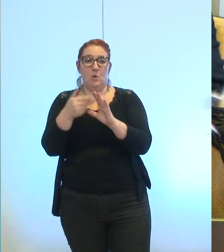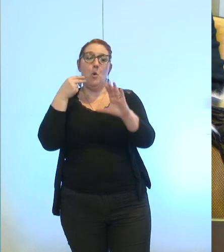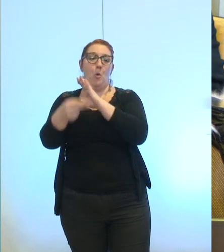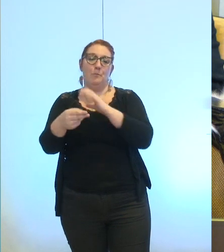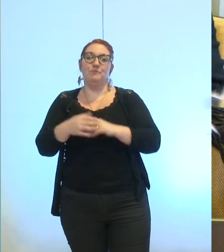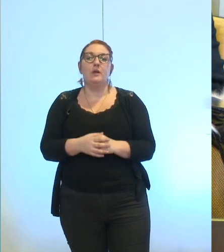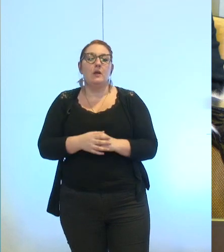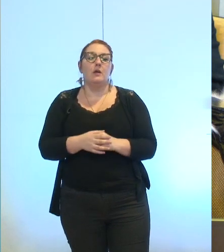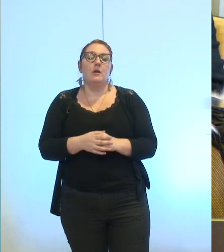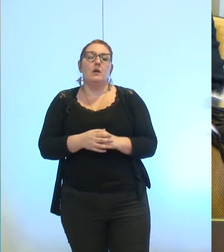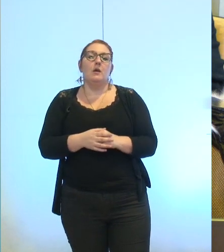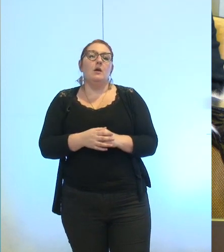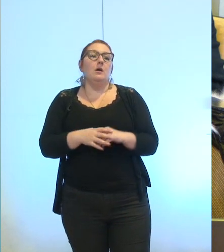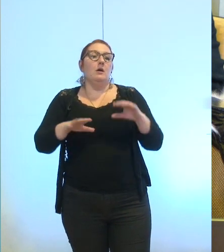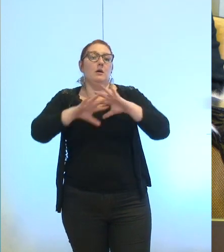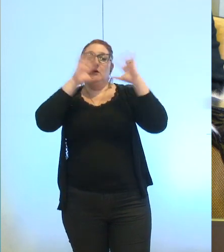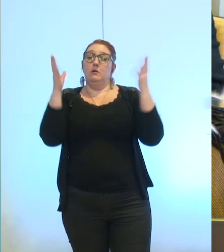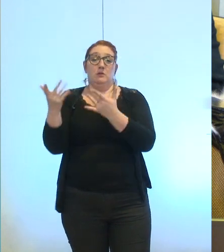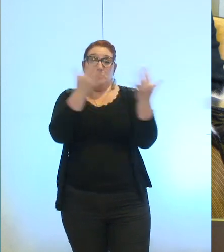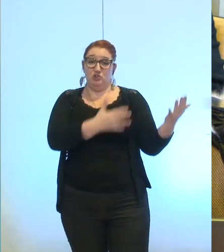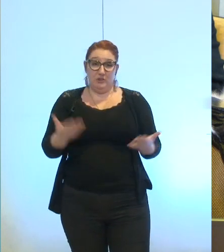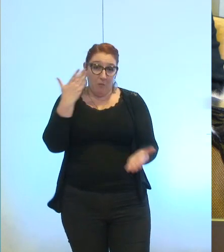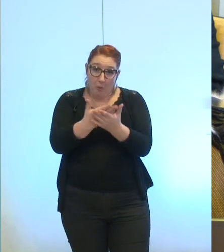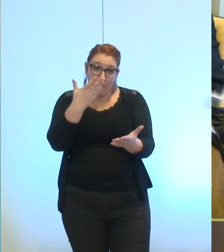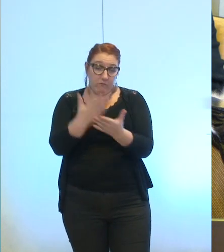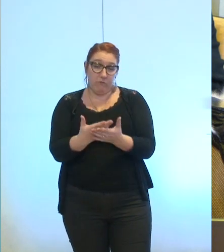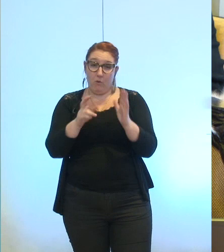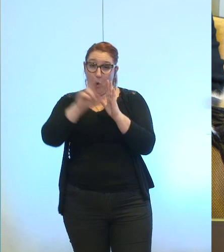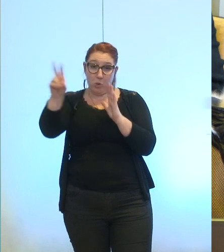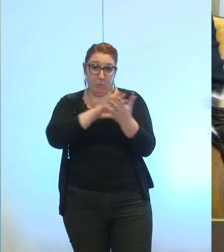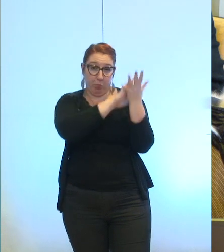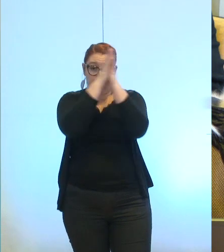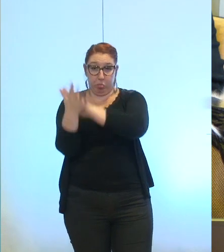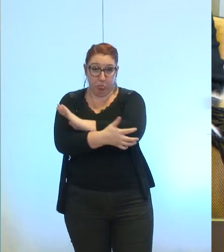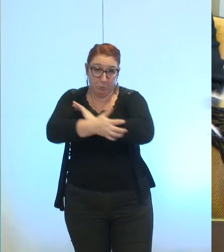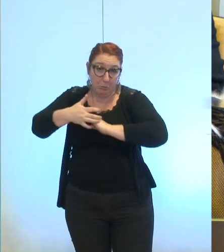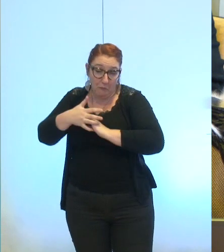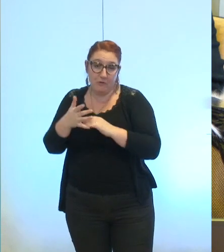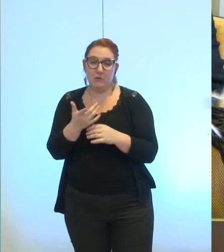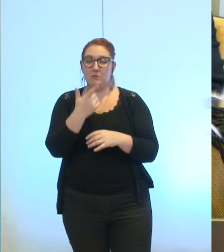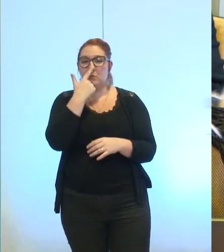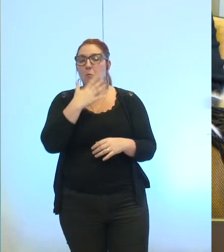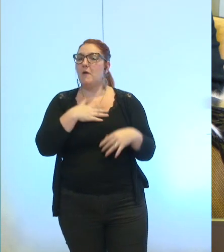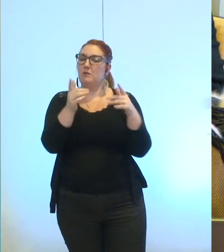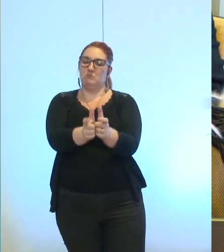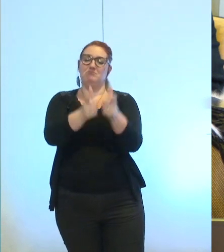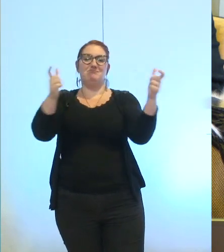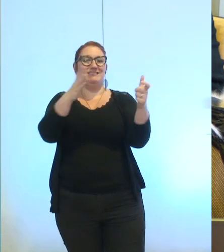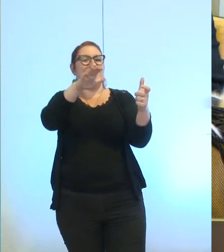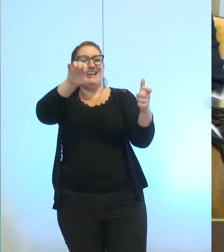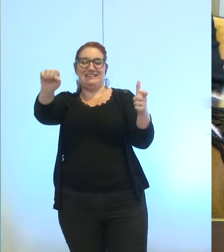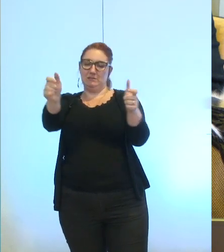la la paupérisation de Grenoble et à mon sens la taille et l'importance d'un CCAS est